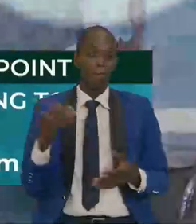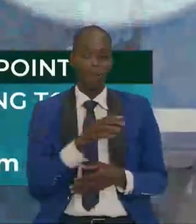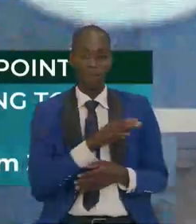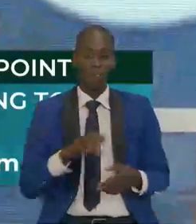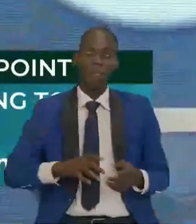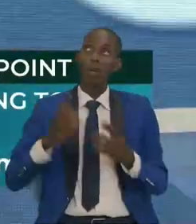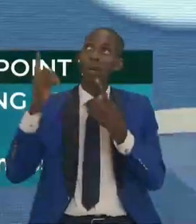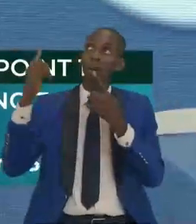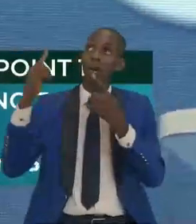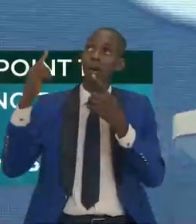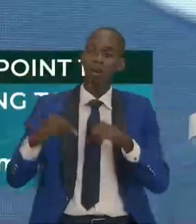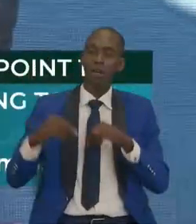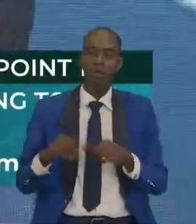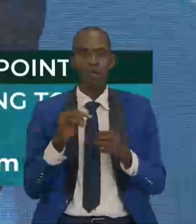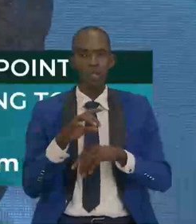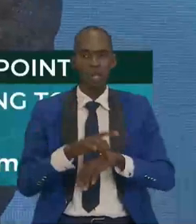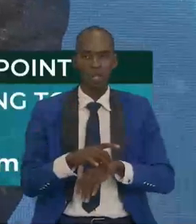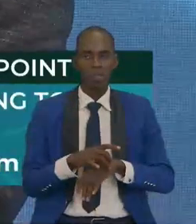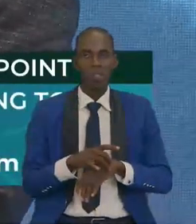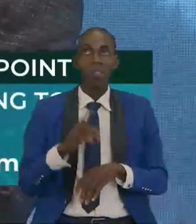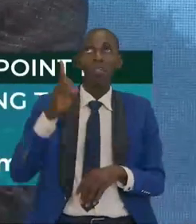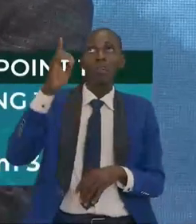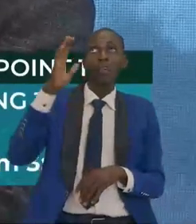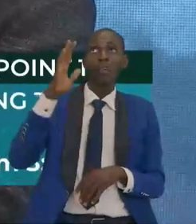Avant que Christ ne vienne sur terre,